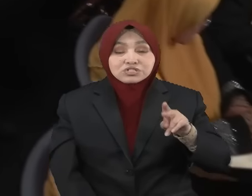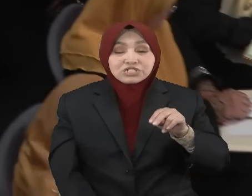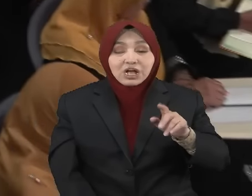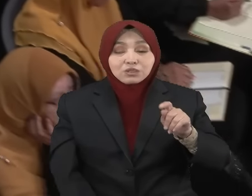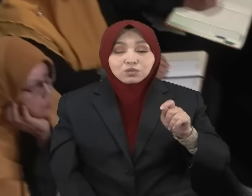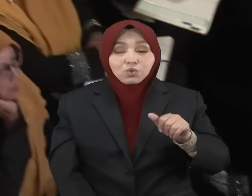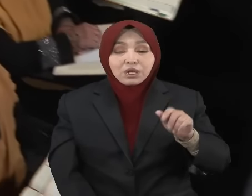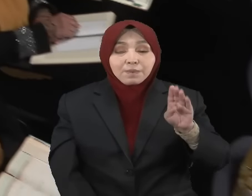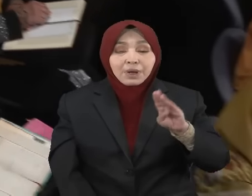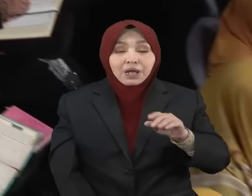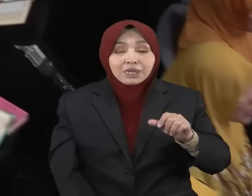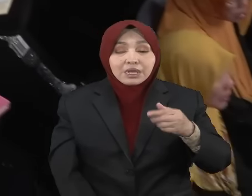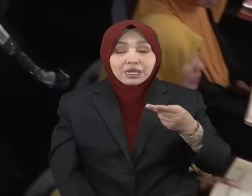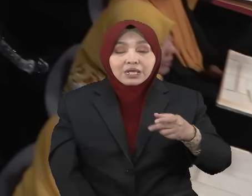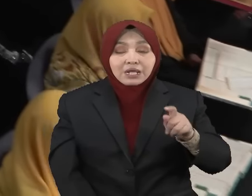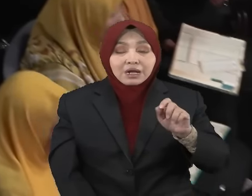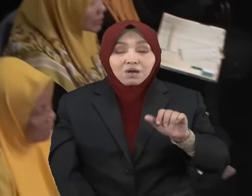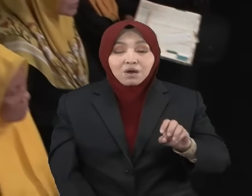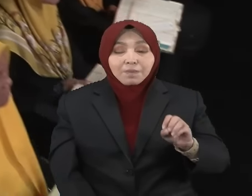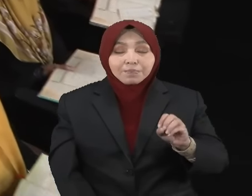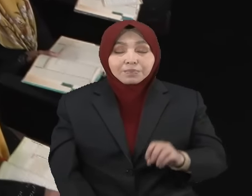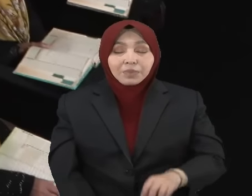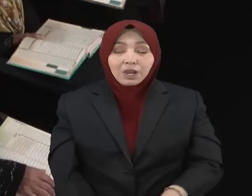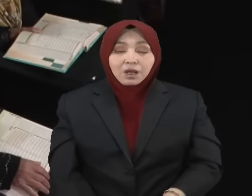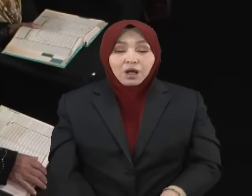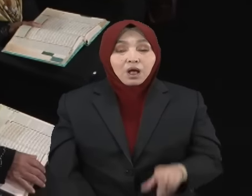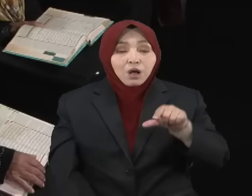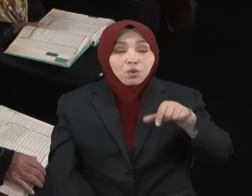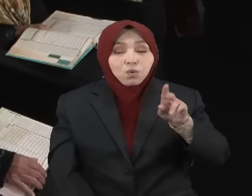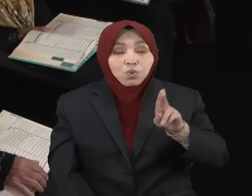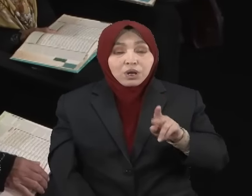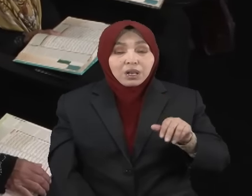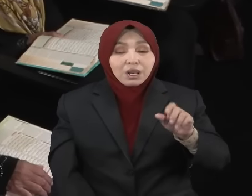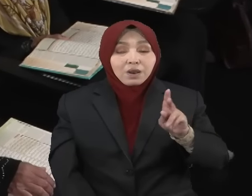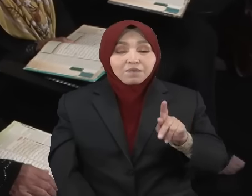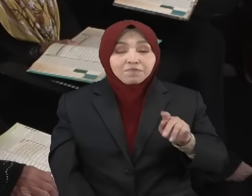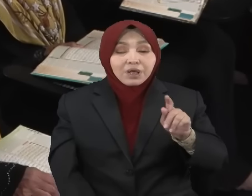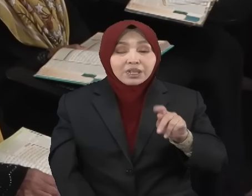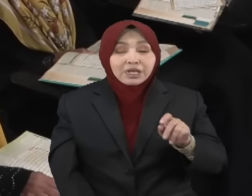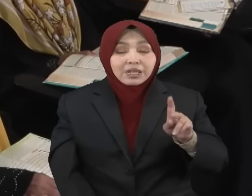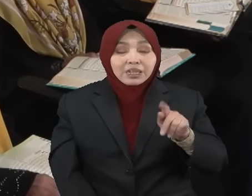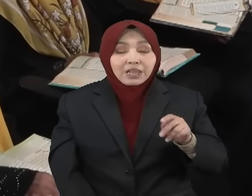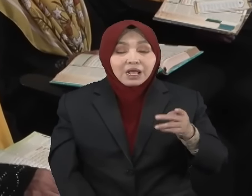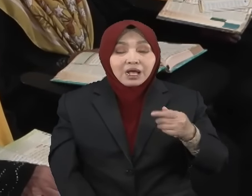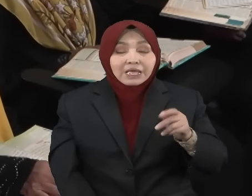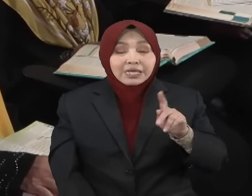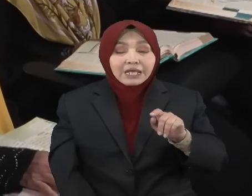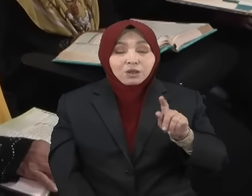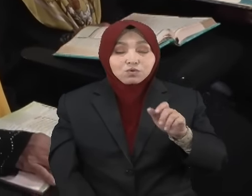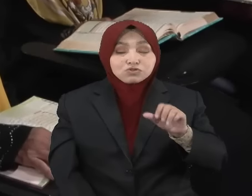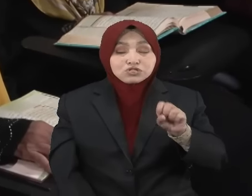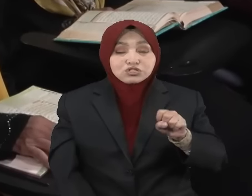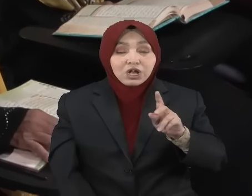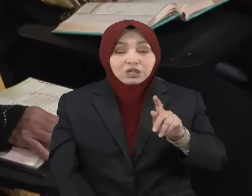الحجة البالغة قل فلله الحجة